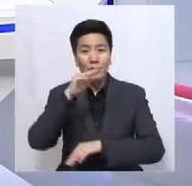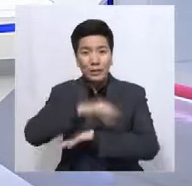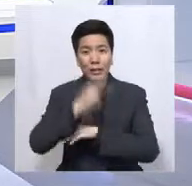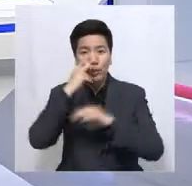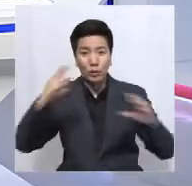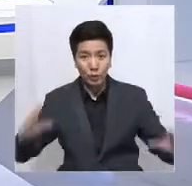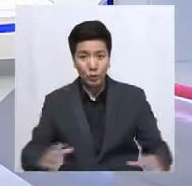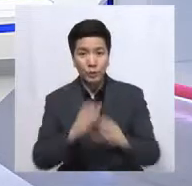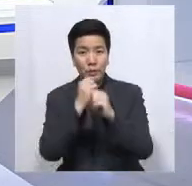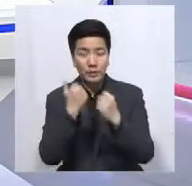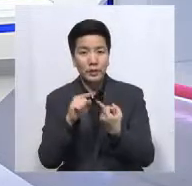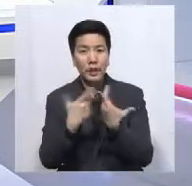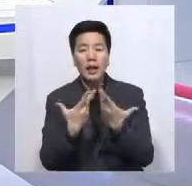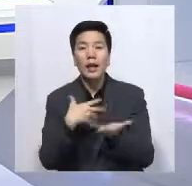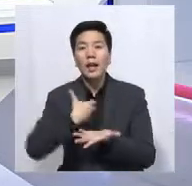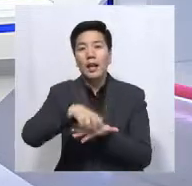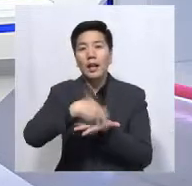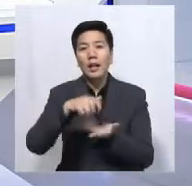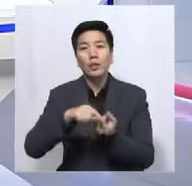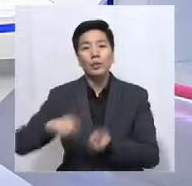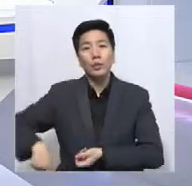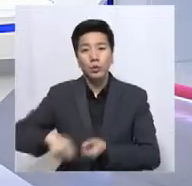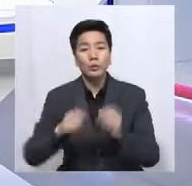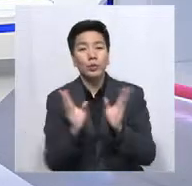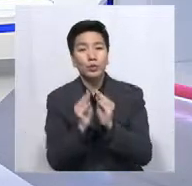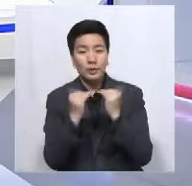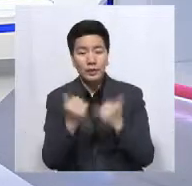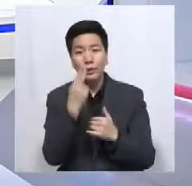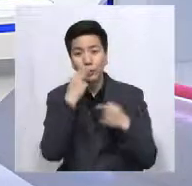จะมีการสรุปภาพรวมแล้วก็บรรยากาศต่างๆเรื่องของผลการประชุมมาฝากคุณผู้ชมกันต่อนะครับ